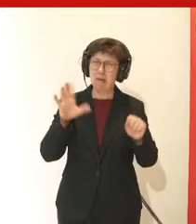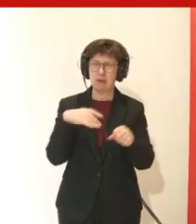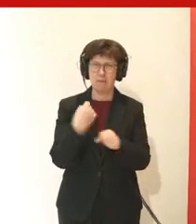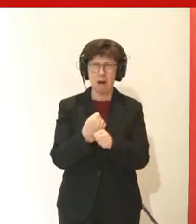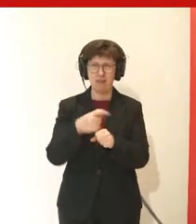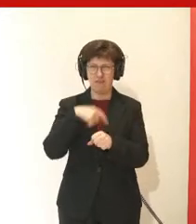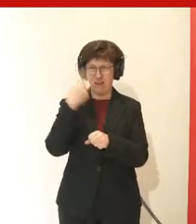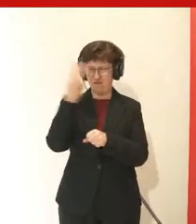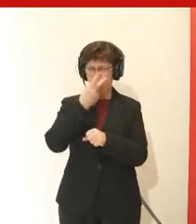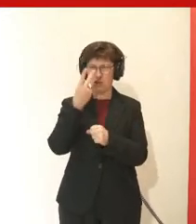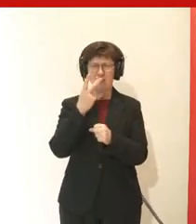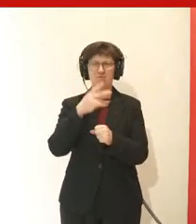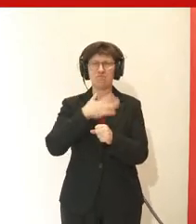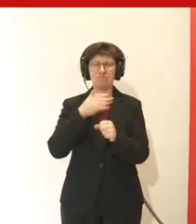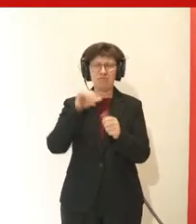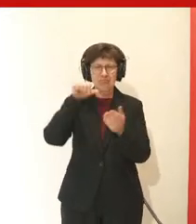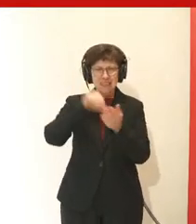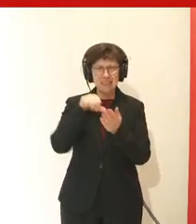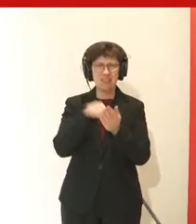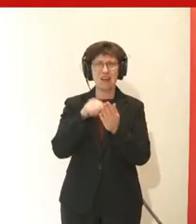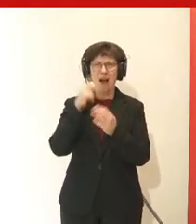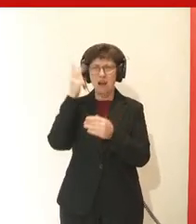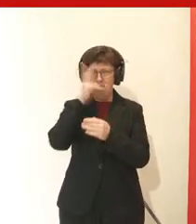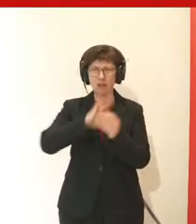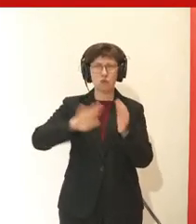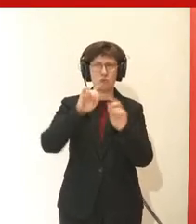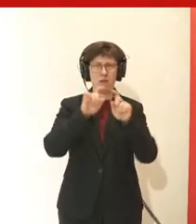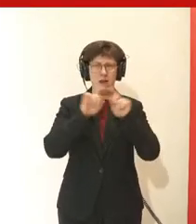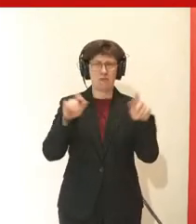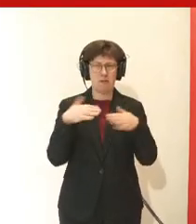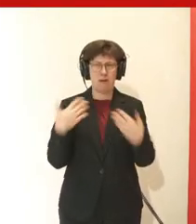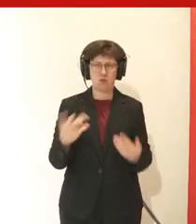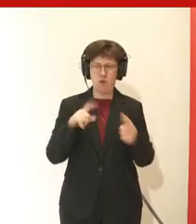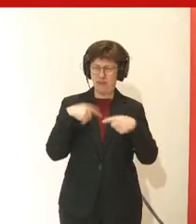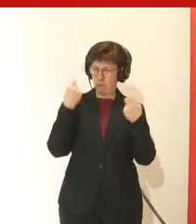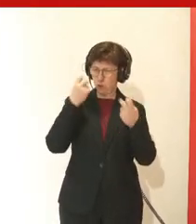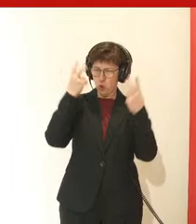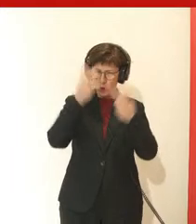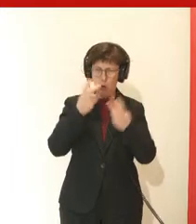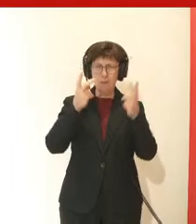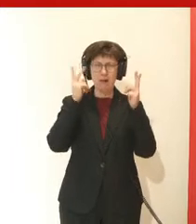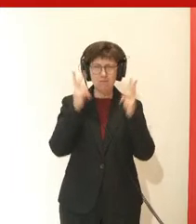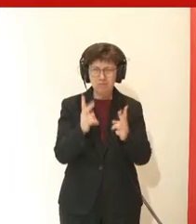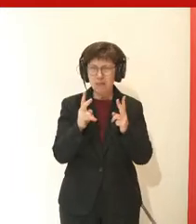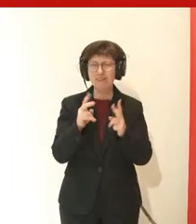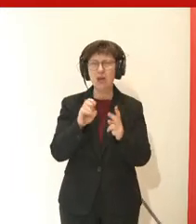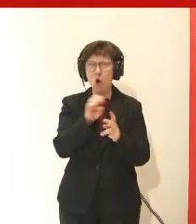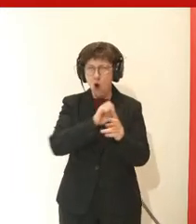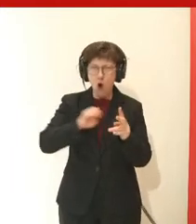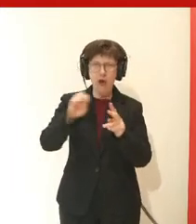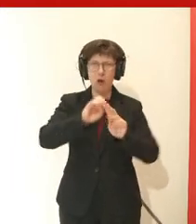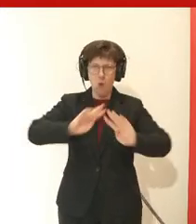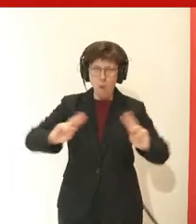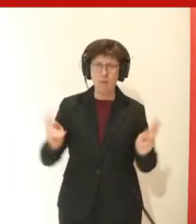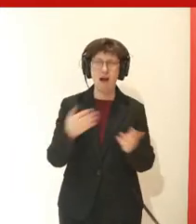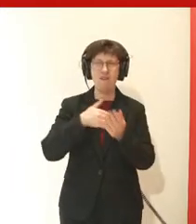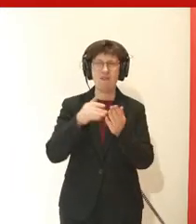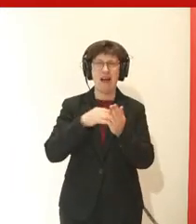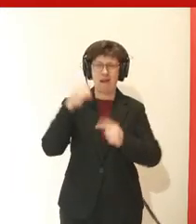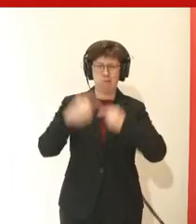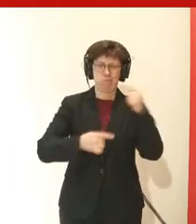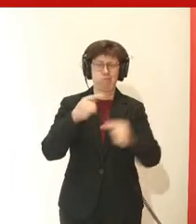verstehen dass es unser zentrales nationales anliegen ist dafür sorge zu tragen dass europa weiter